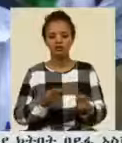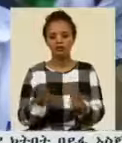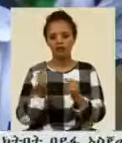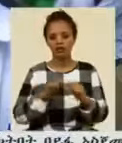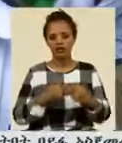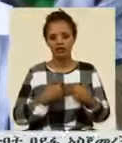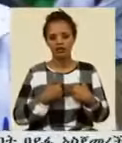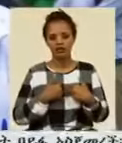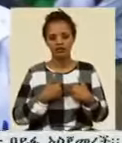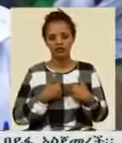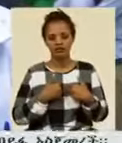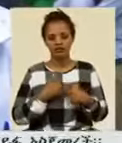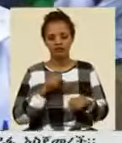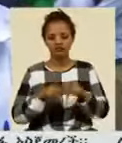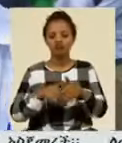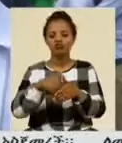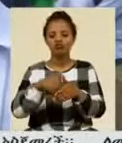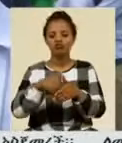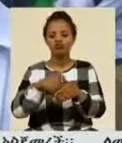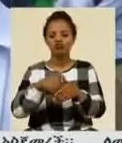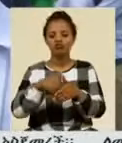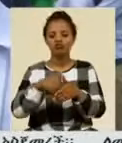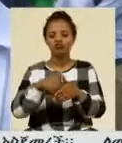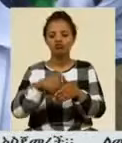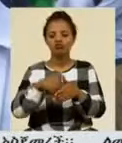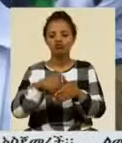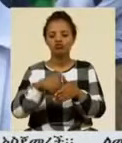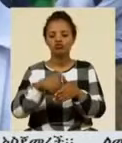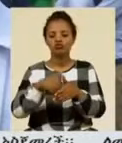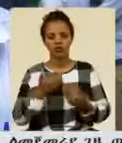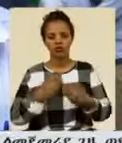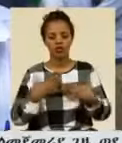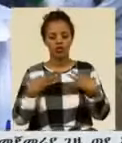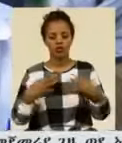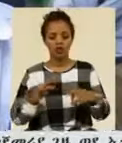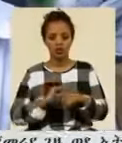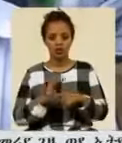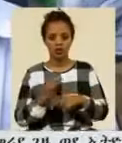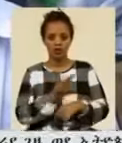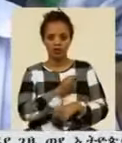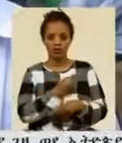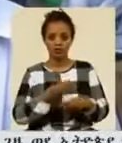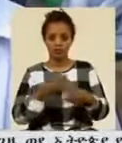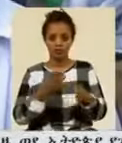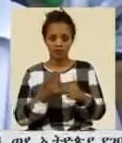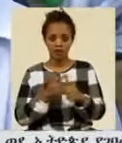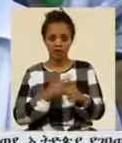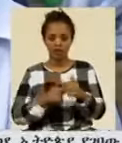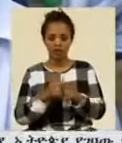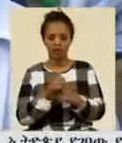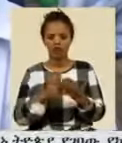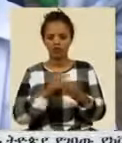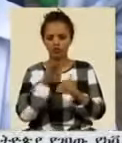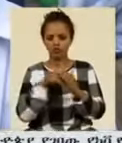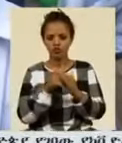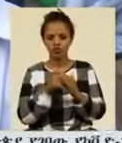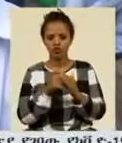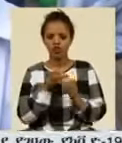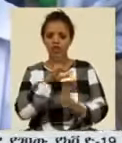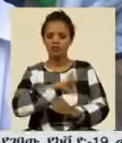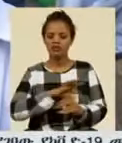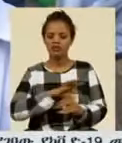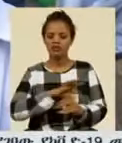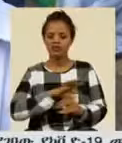ኮሚኒቲ ውጭም አለ፣ ቤተሰቦቻቸው አለ። ጤና ባለሙያን መከተብ ይሄንን ሁሉን ለማትረፍ